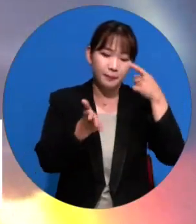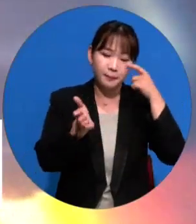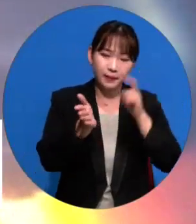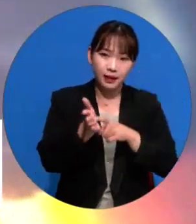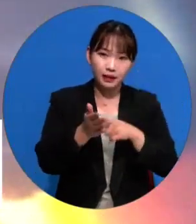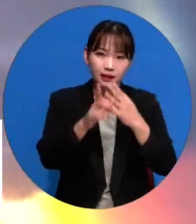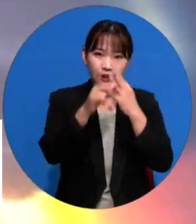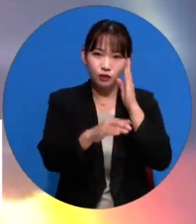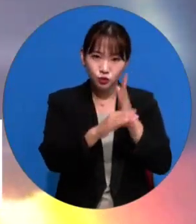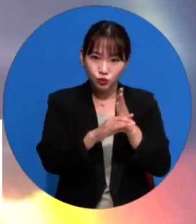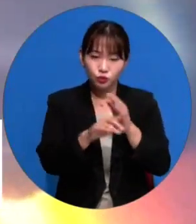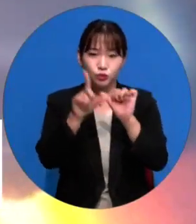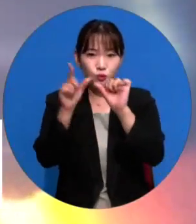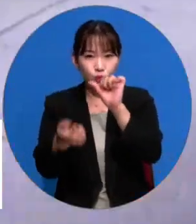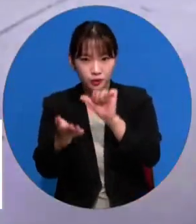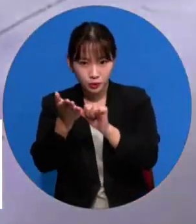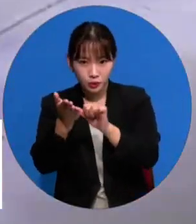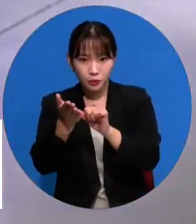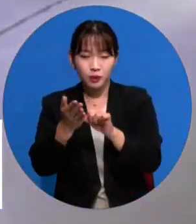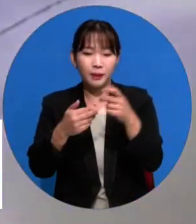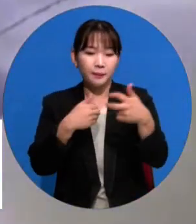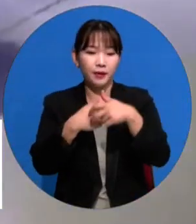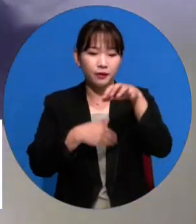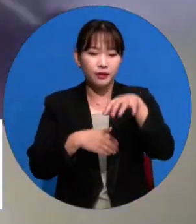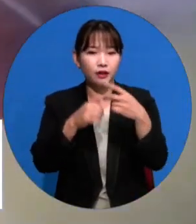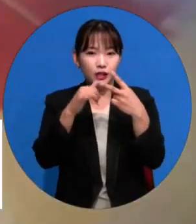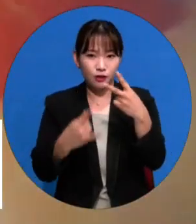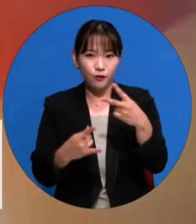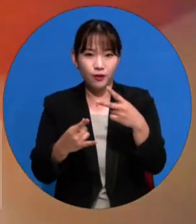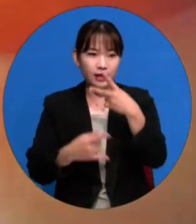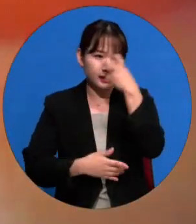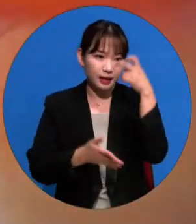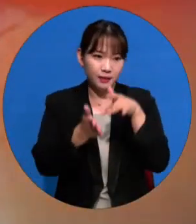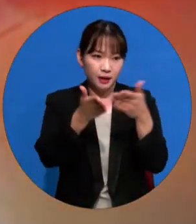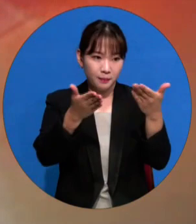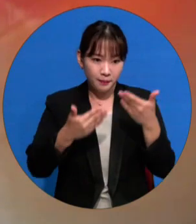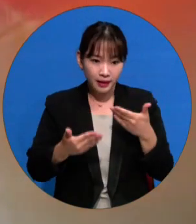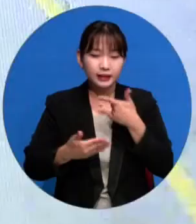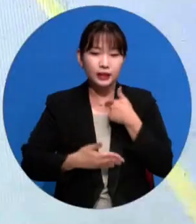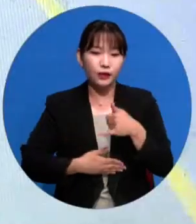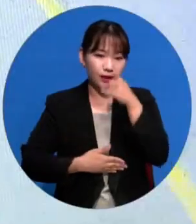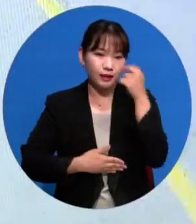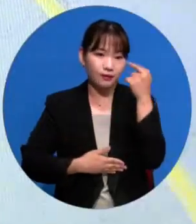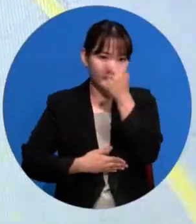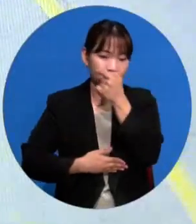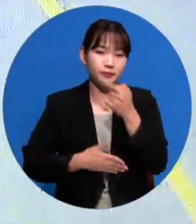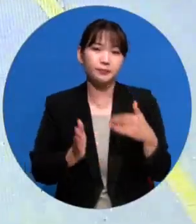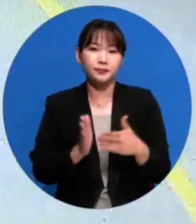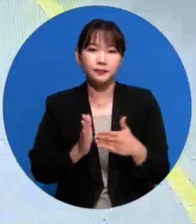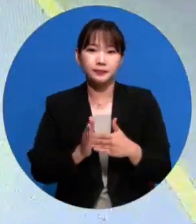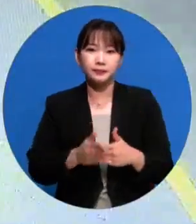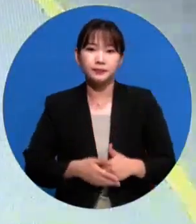지난 4월 중순과 5월 초 병원에서 두 차례 수면제를 처방받은 사실도 확인했습니다.